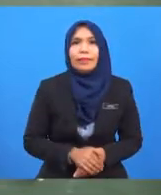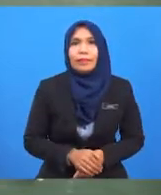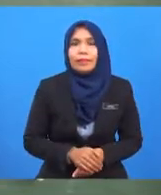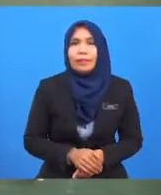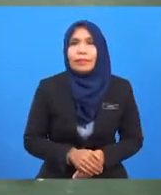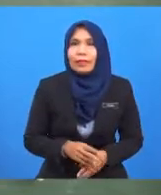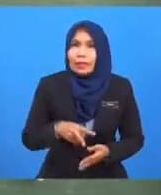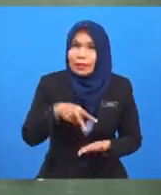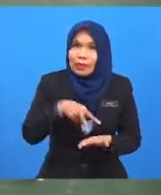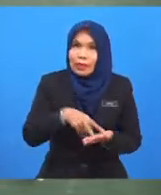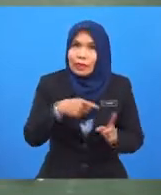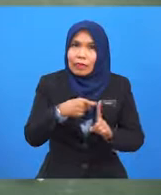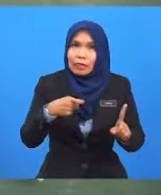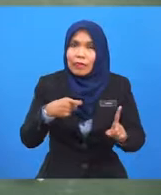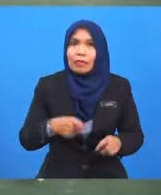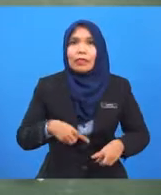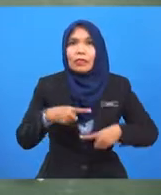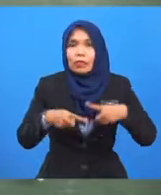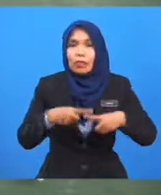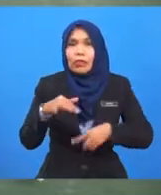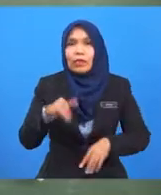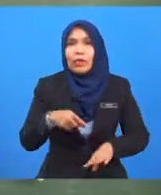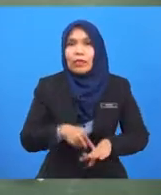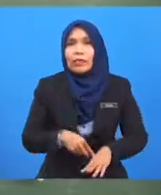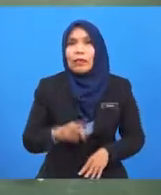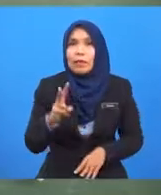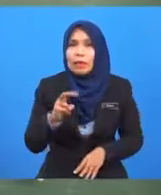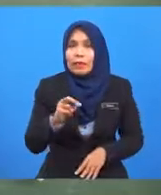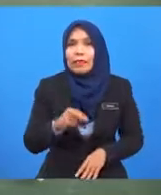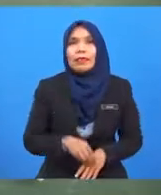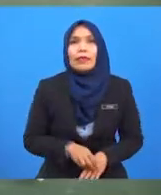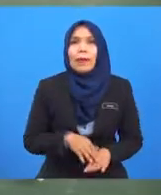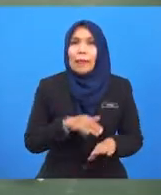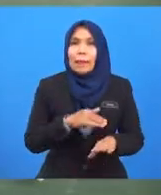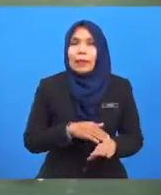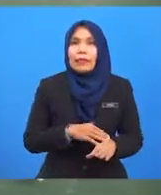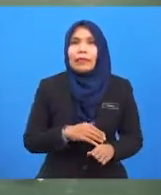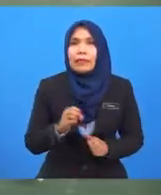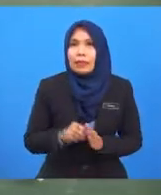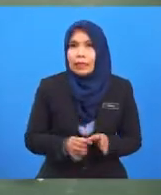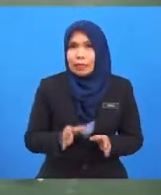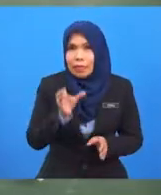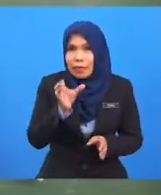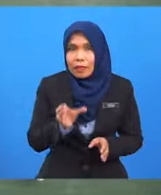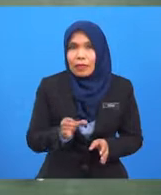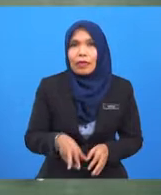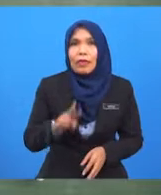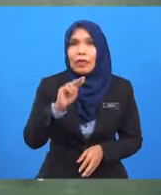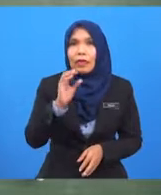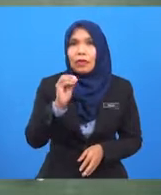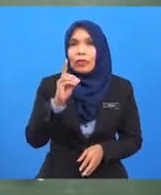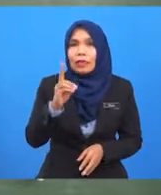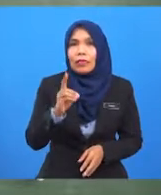terdiri daripada roda yang dipasang pada sebatang rod yang dinamakan